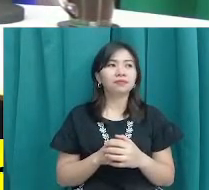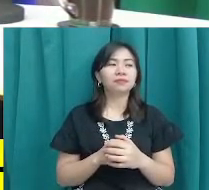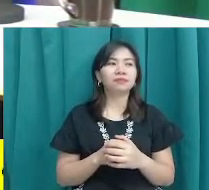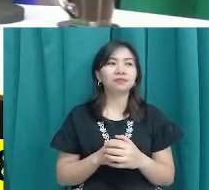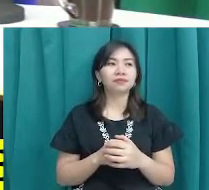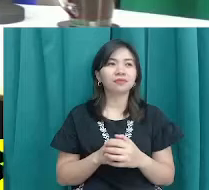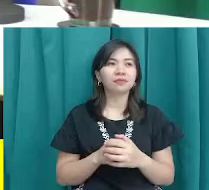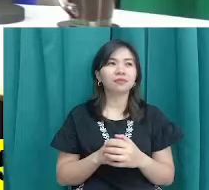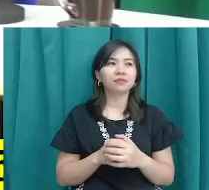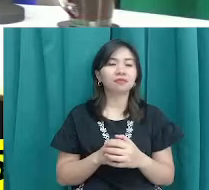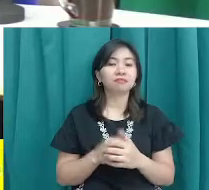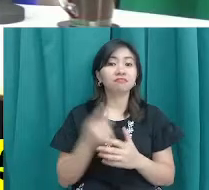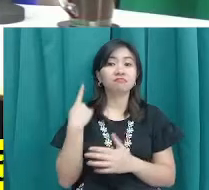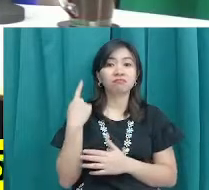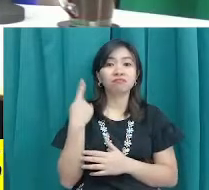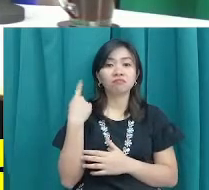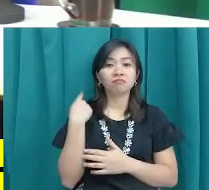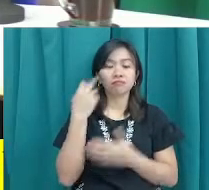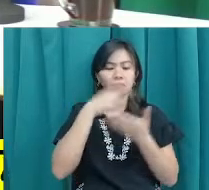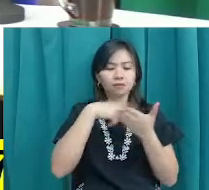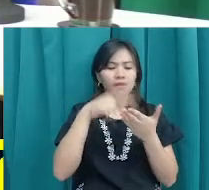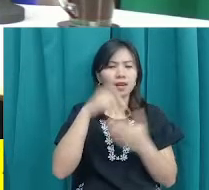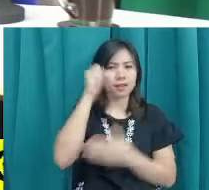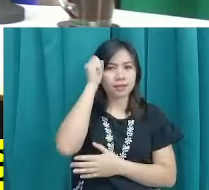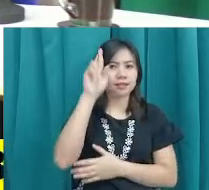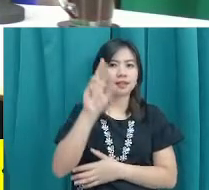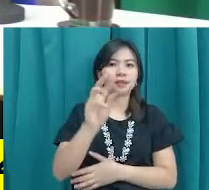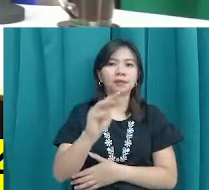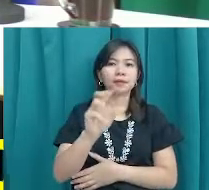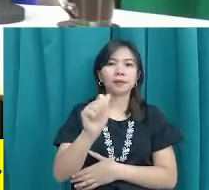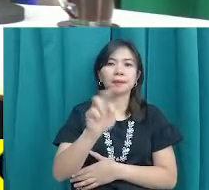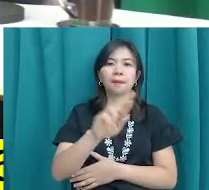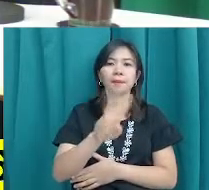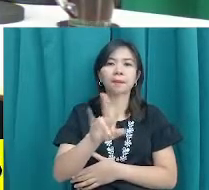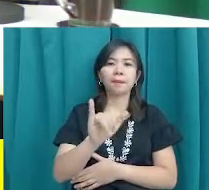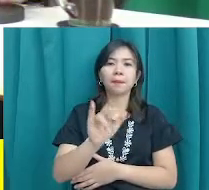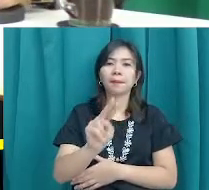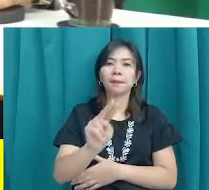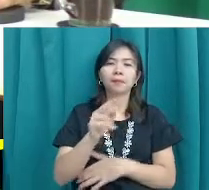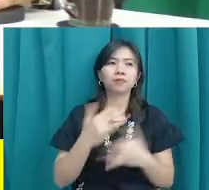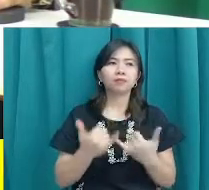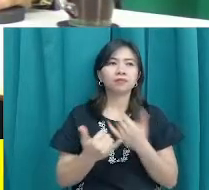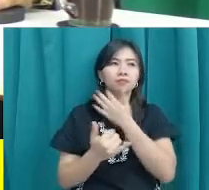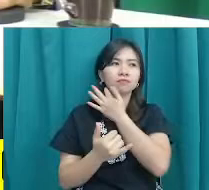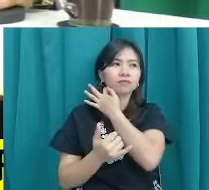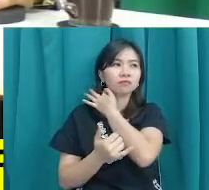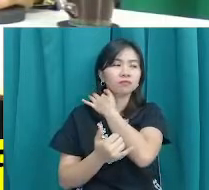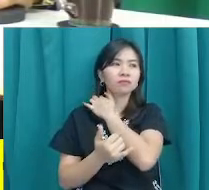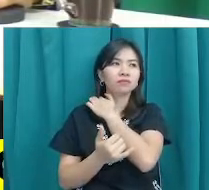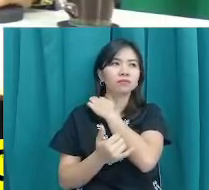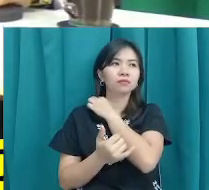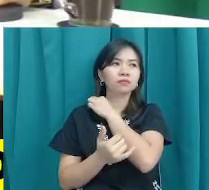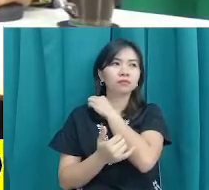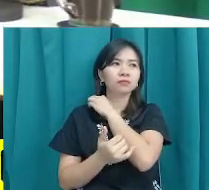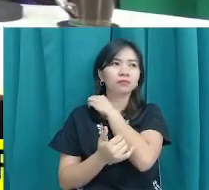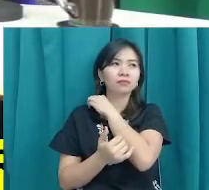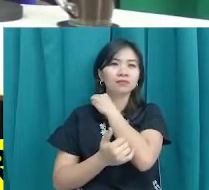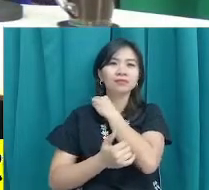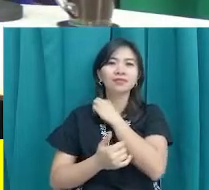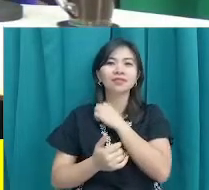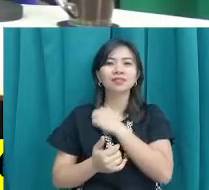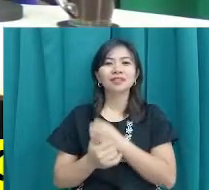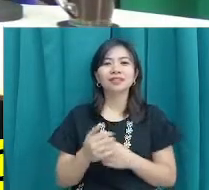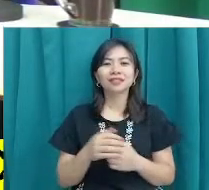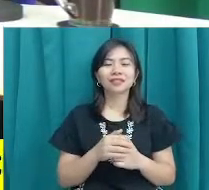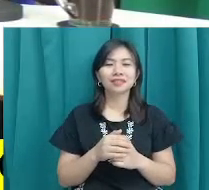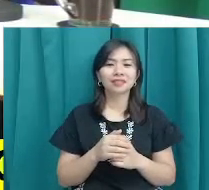Sir Marvin, di ba? Pinasa niya, pambira, last 4 days na lang, na 4 weeks. Ano na, di ba, nakaraan, pinasa niya si John Wick.